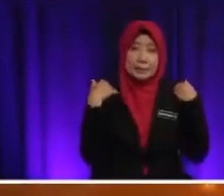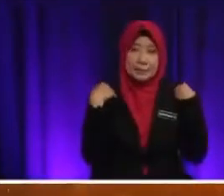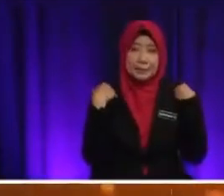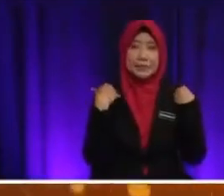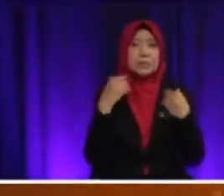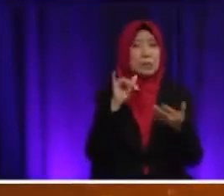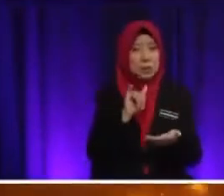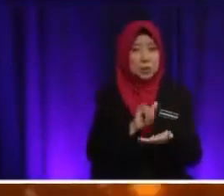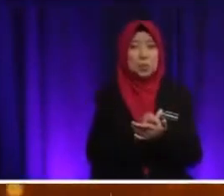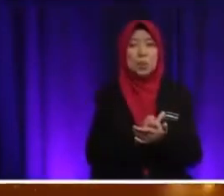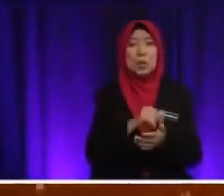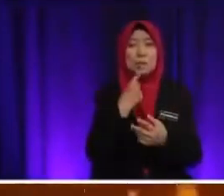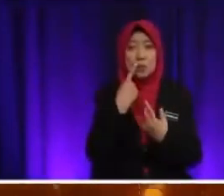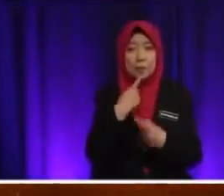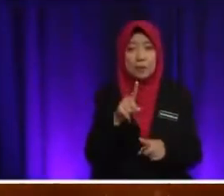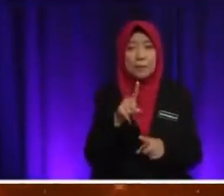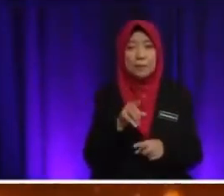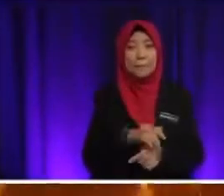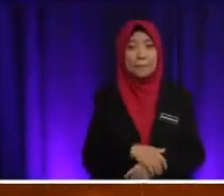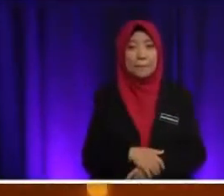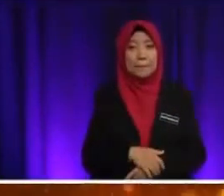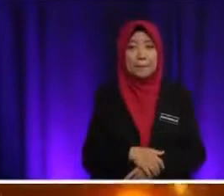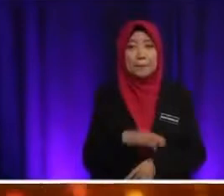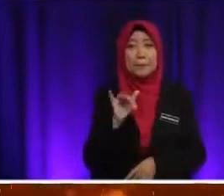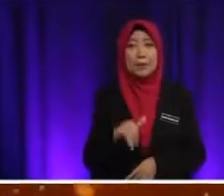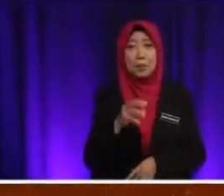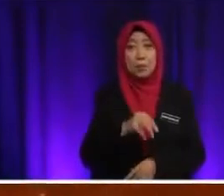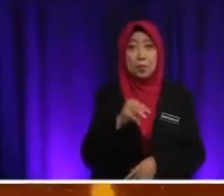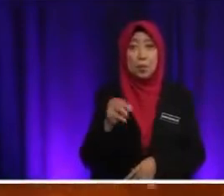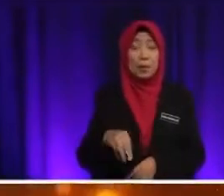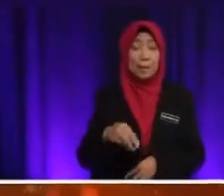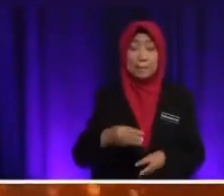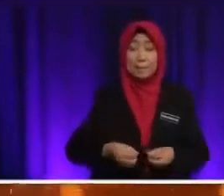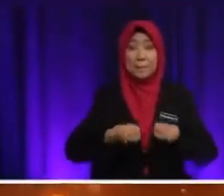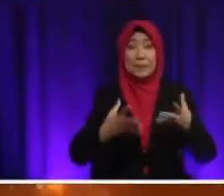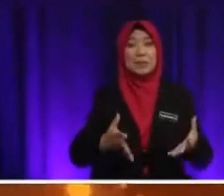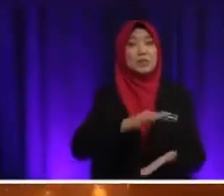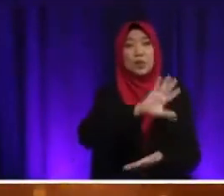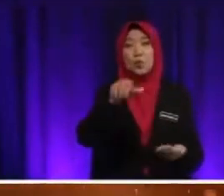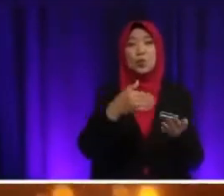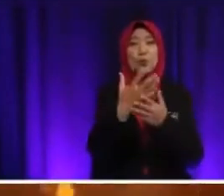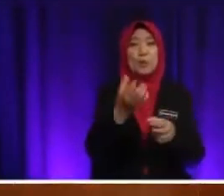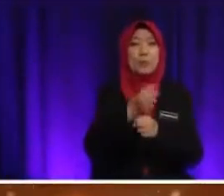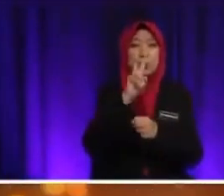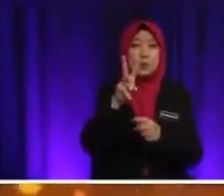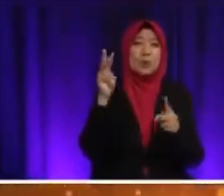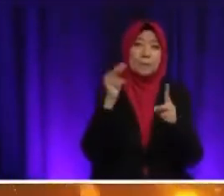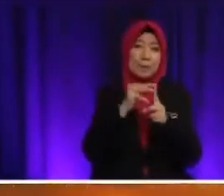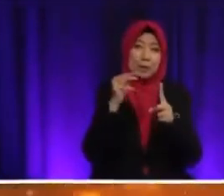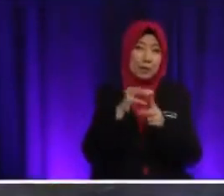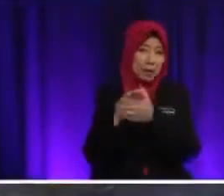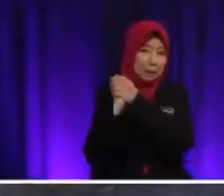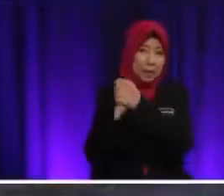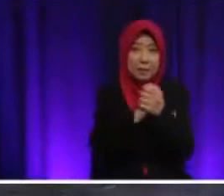jawapannya. Kan? Itulah jawapan yang diberikan oleh murid. Dan saya bagi semua tu dua markah. Okey, tahniah